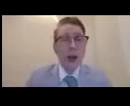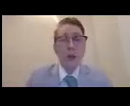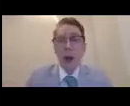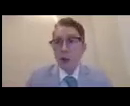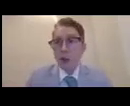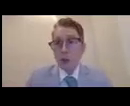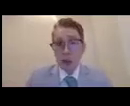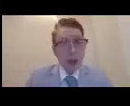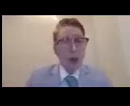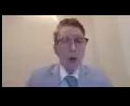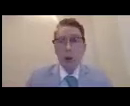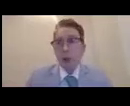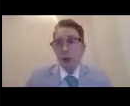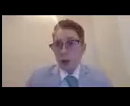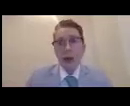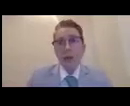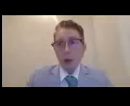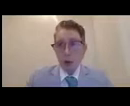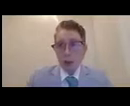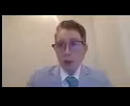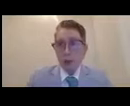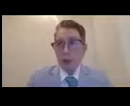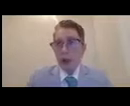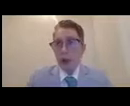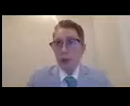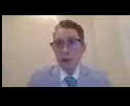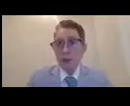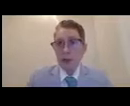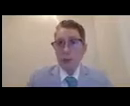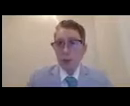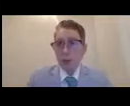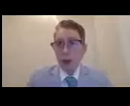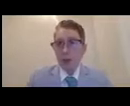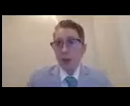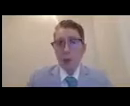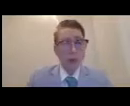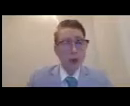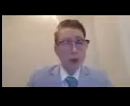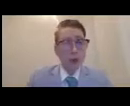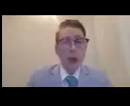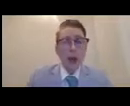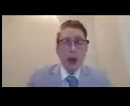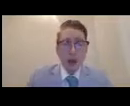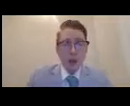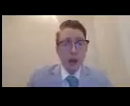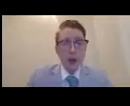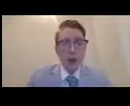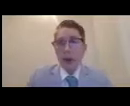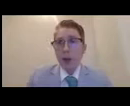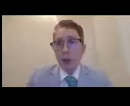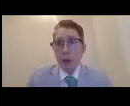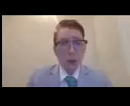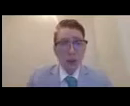les interventions de la partie supérieure du corps, il faudrait pas une évaluation psychiatrique. Alors, pour